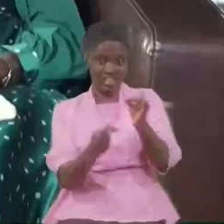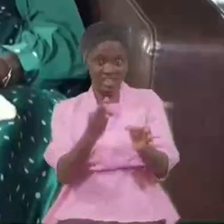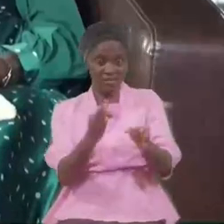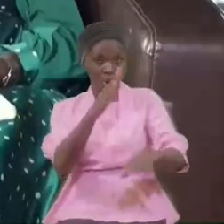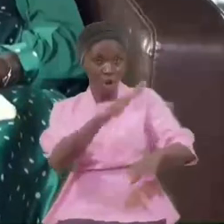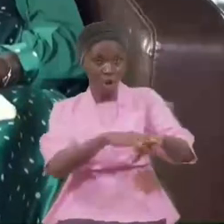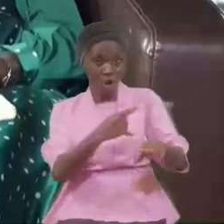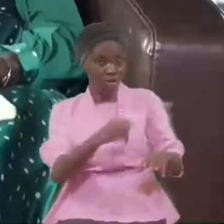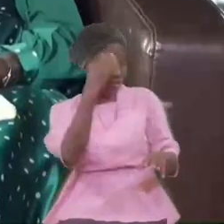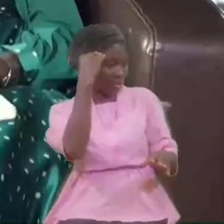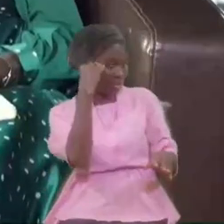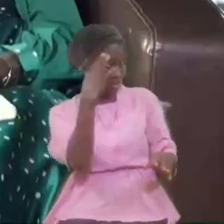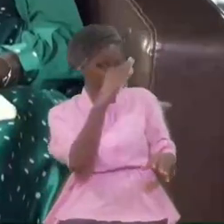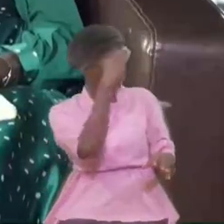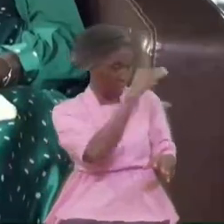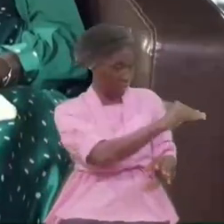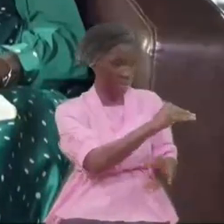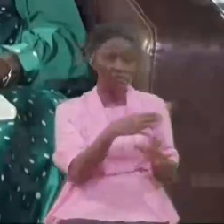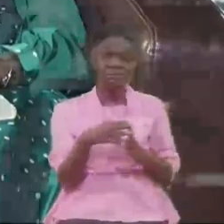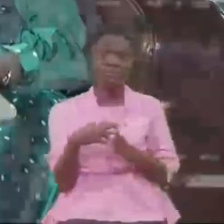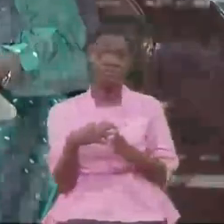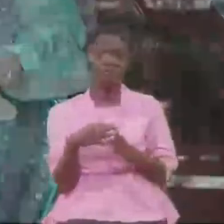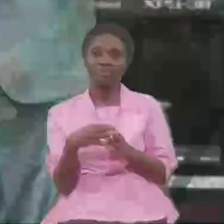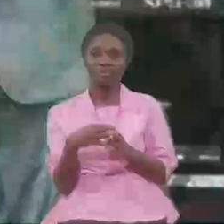pour le mettre au front de l'homme là.